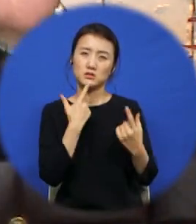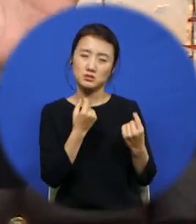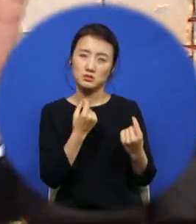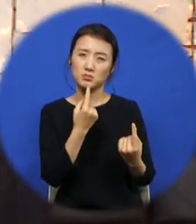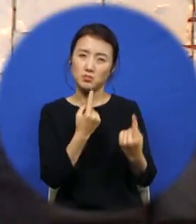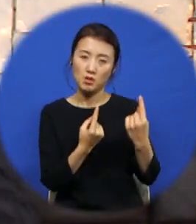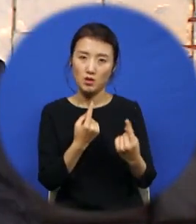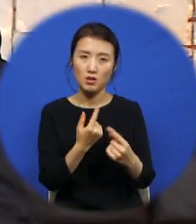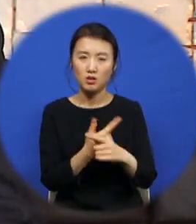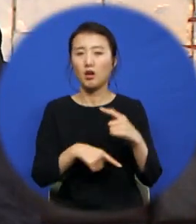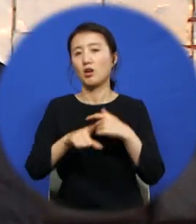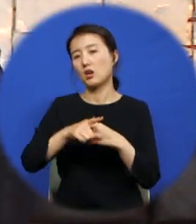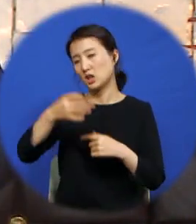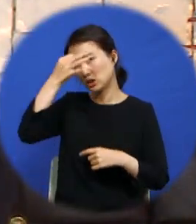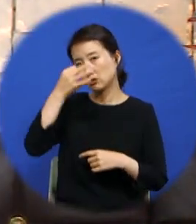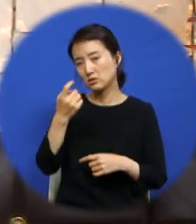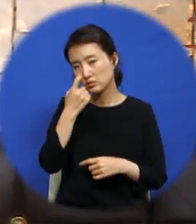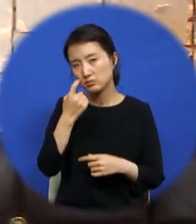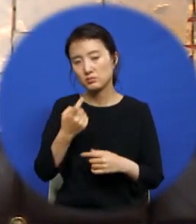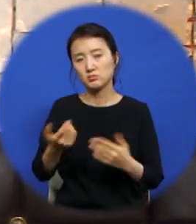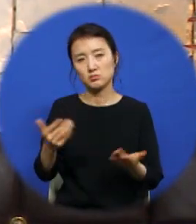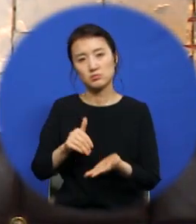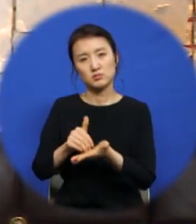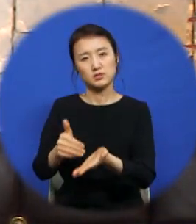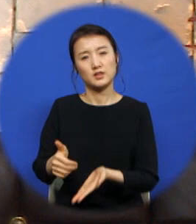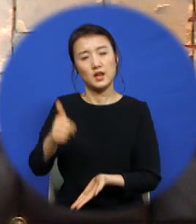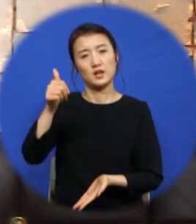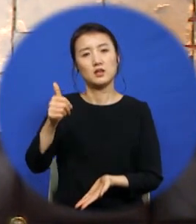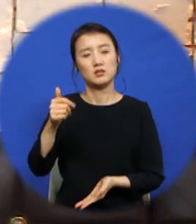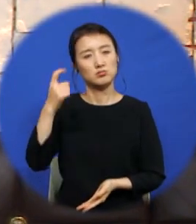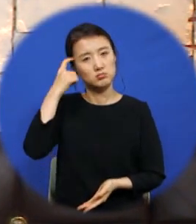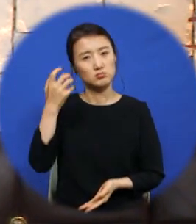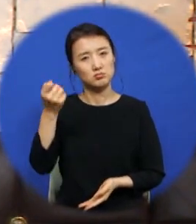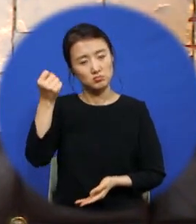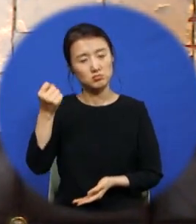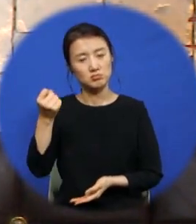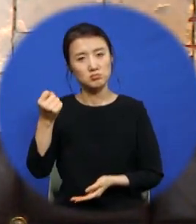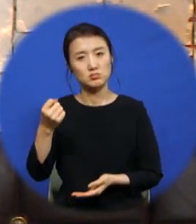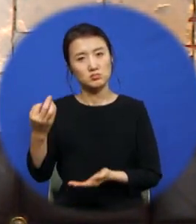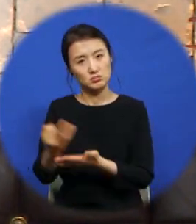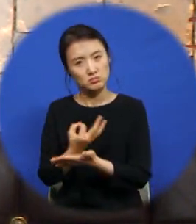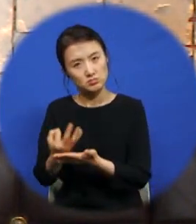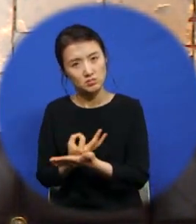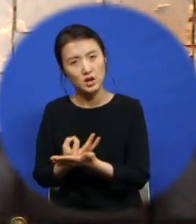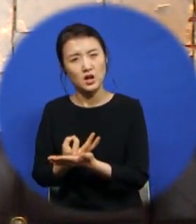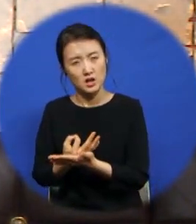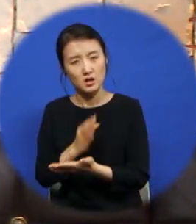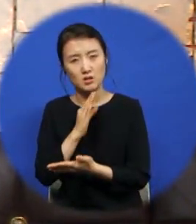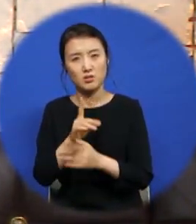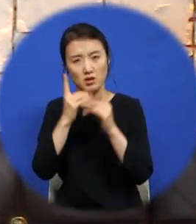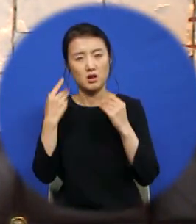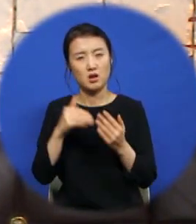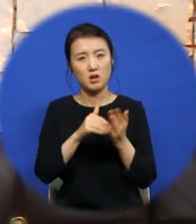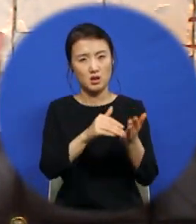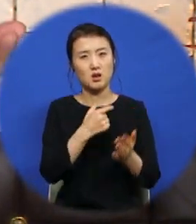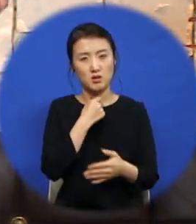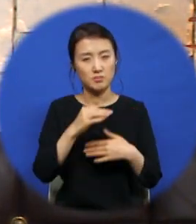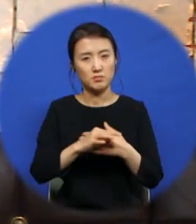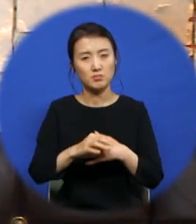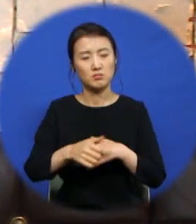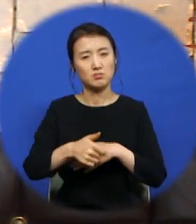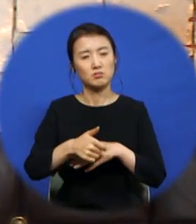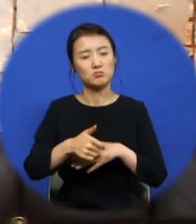구체적인 기술을 배워 가지고 취업하는 게 좋겠다 그 취업 s 일을 하다가 이거 꼭 대학을 가고 싶은 대학을 갈 수 있다